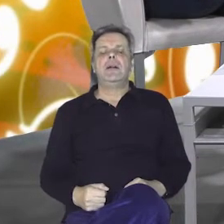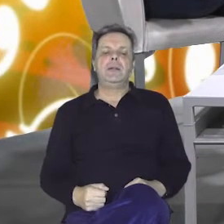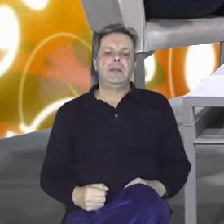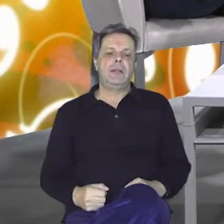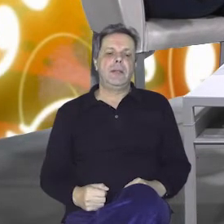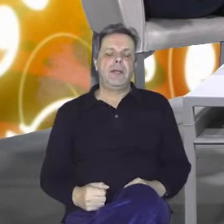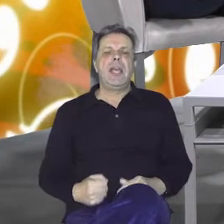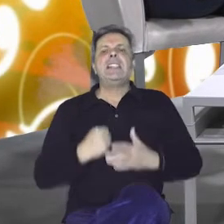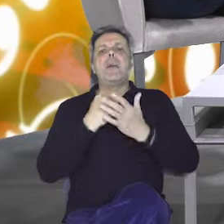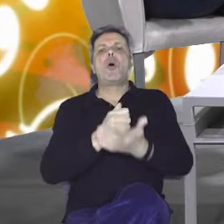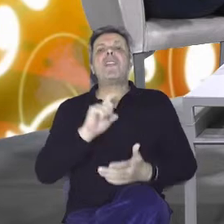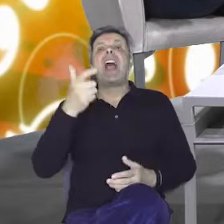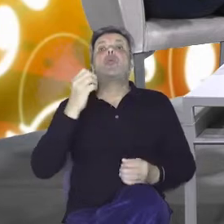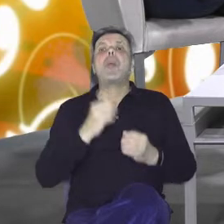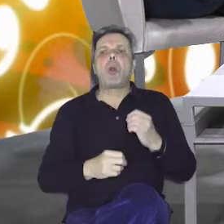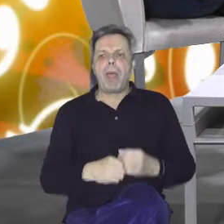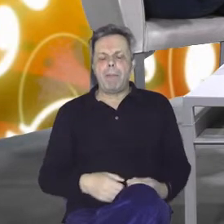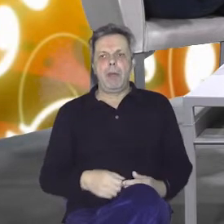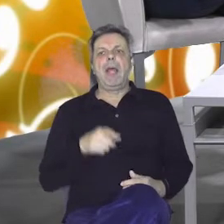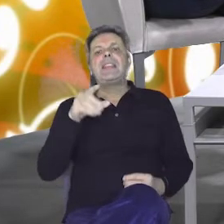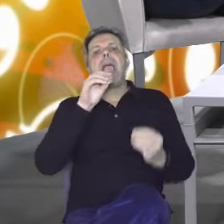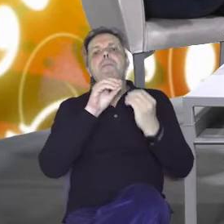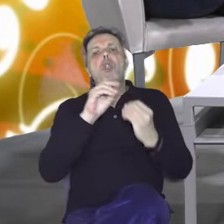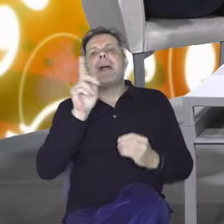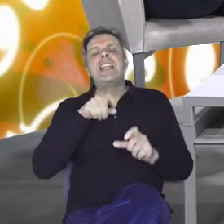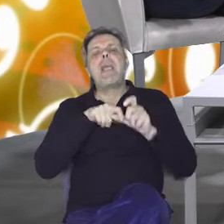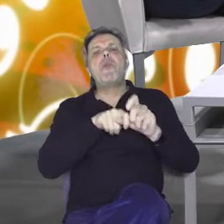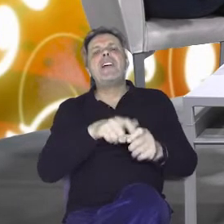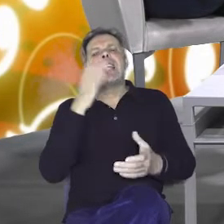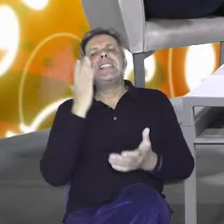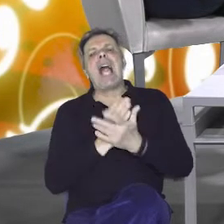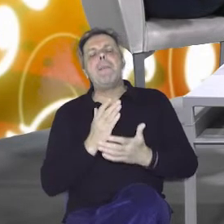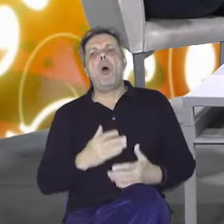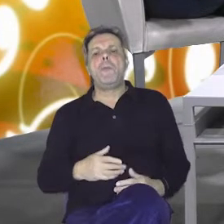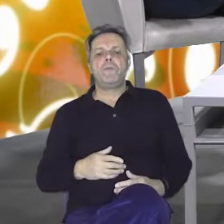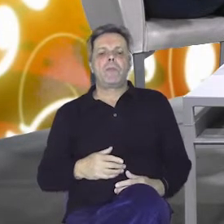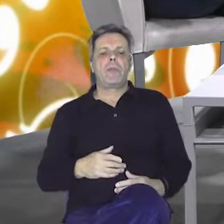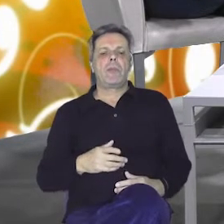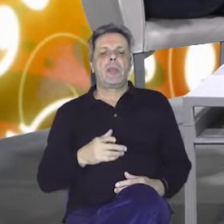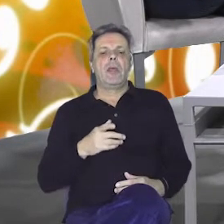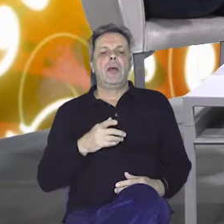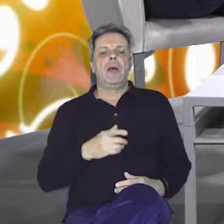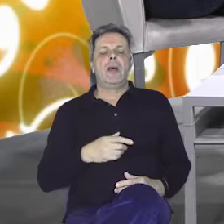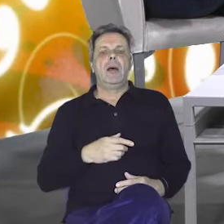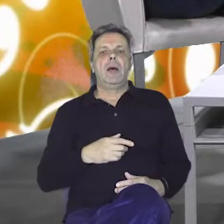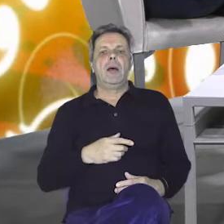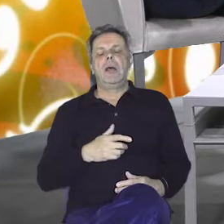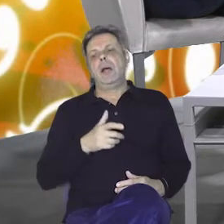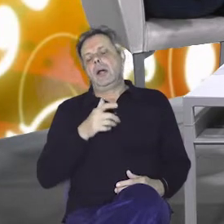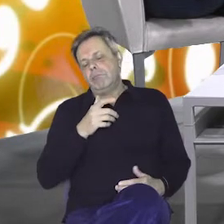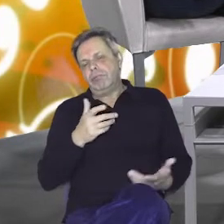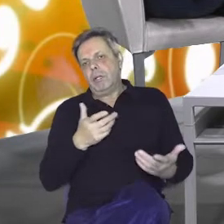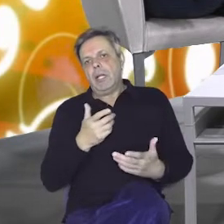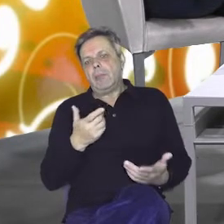postavlja jedan drugi problem, da taj poljubac nije bio vezan samo za ovog Blaža, nego da dolazi do druge